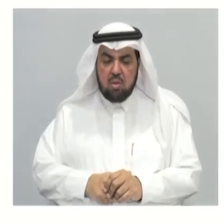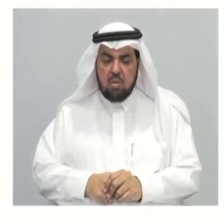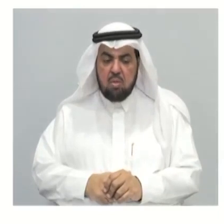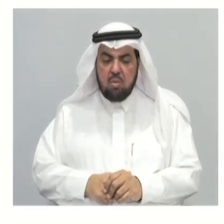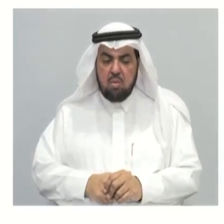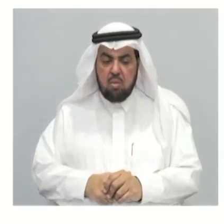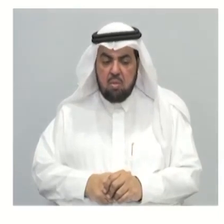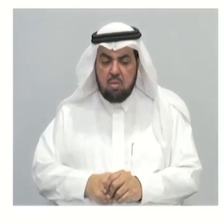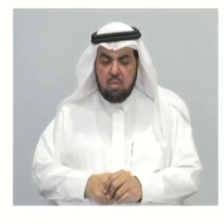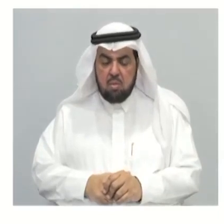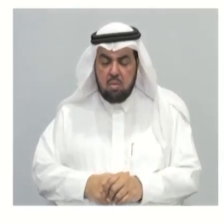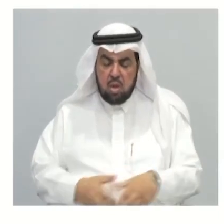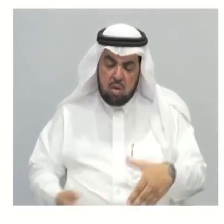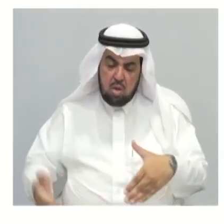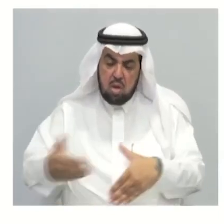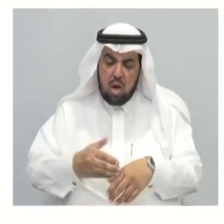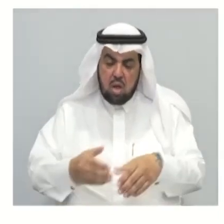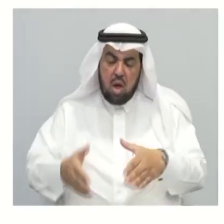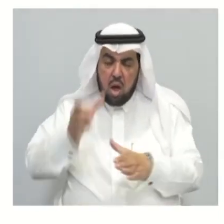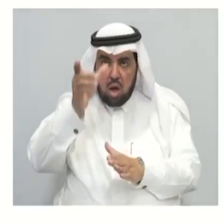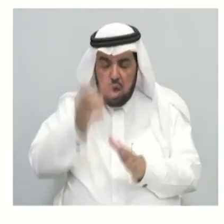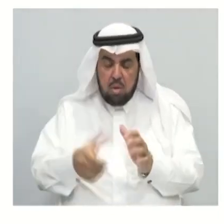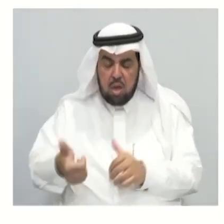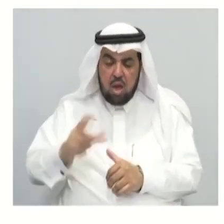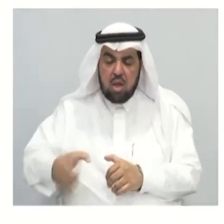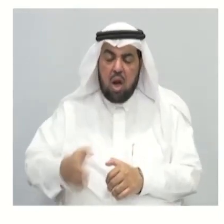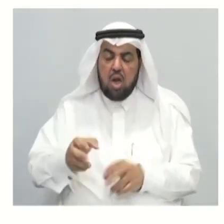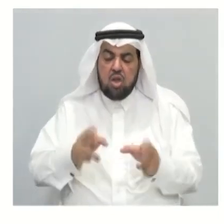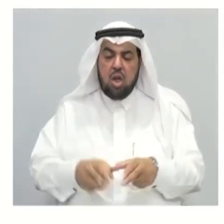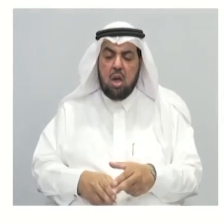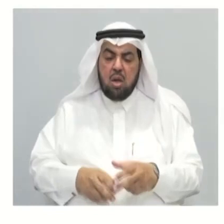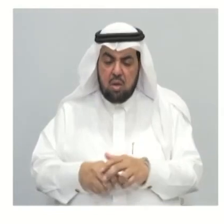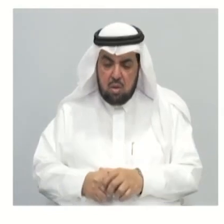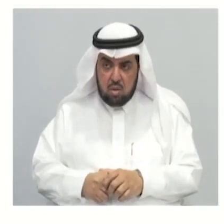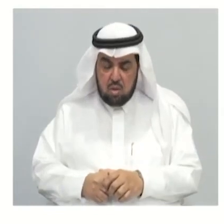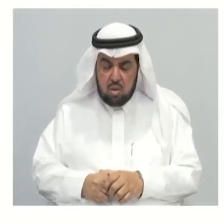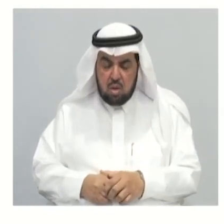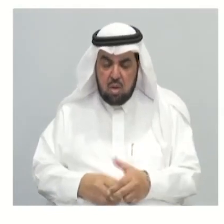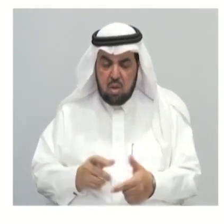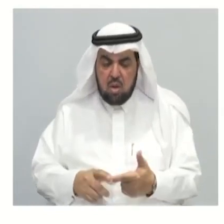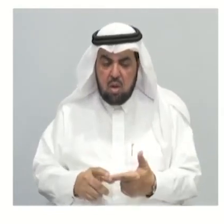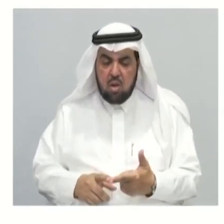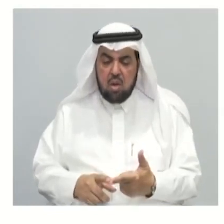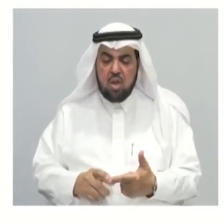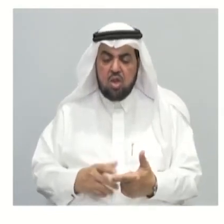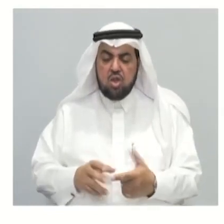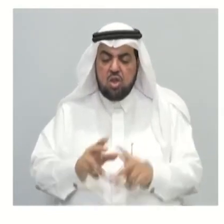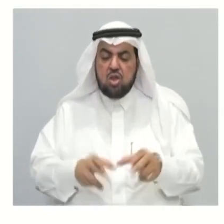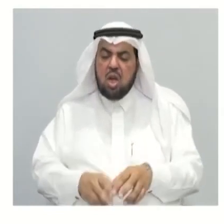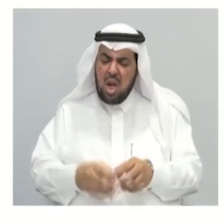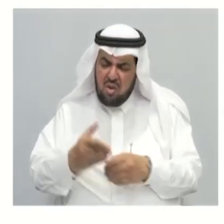شكل قمنا بادراج قائمه ادراج ثم شكل مراجعه سريعه الى الشكل